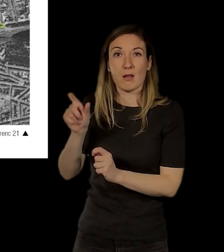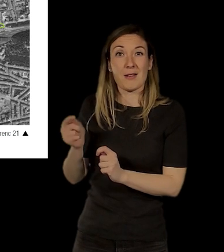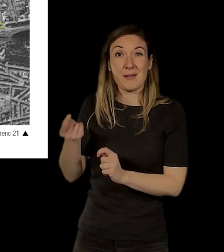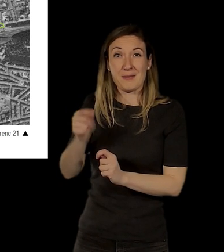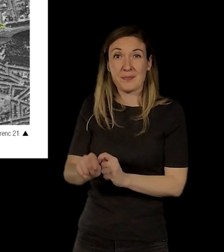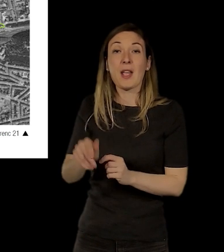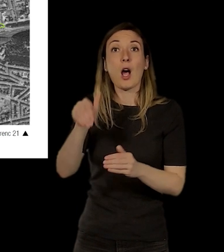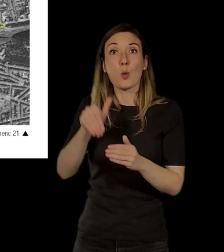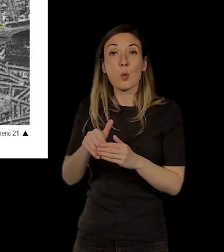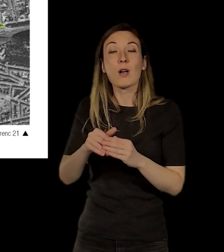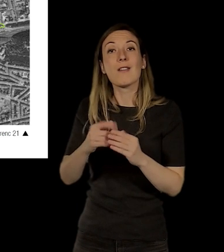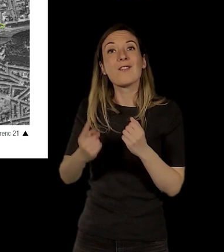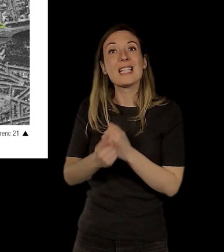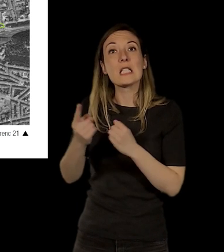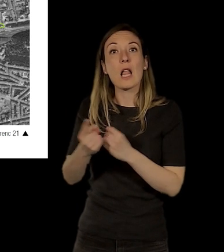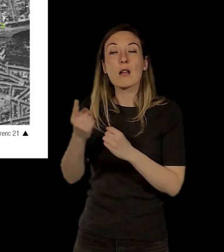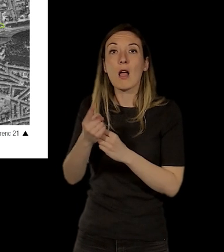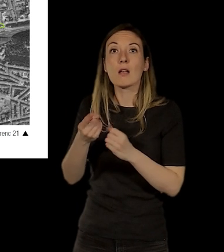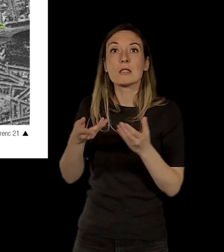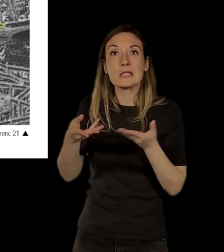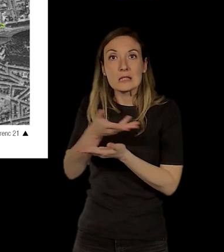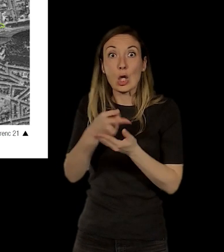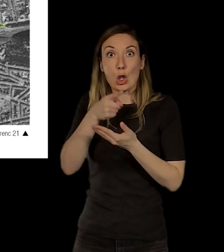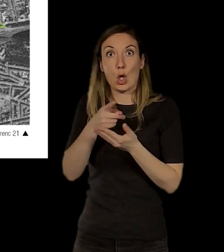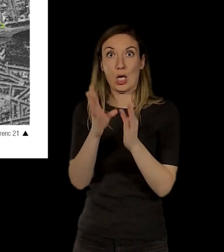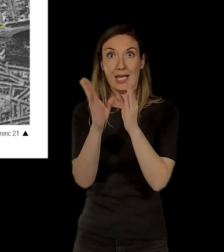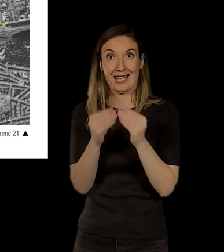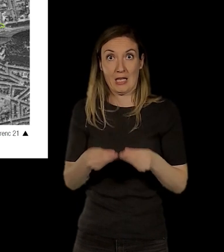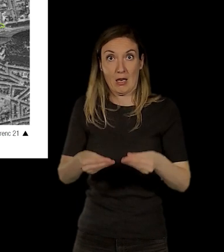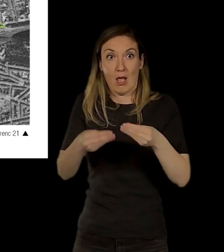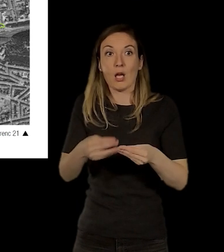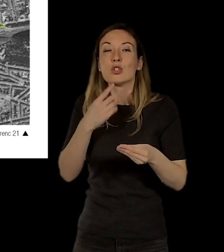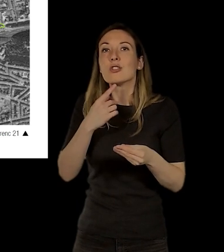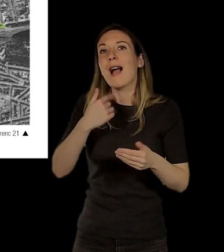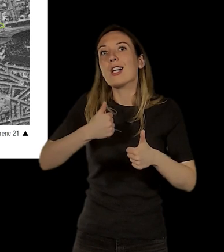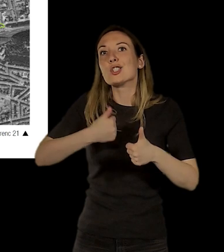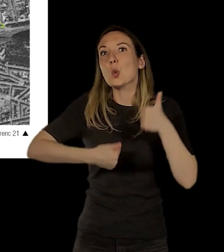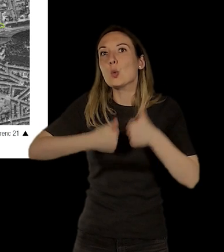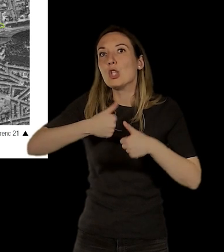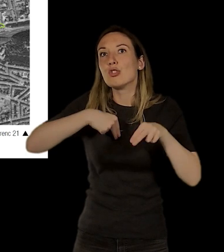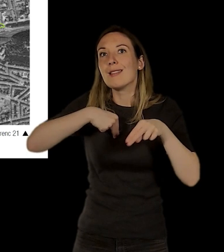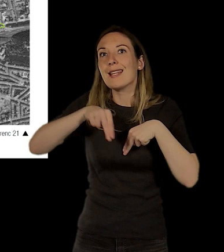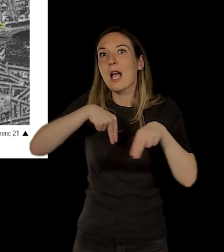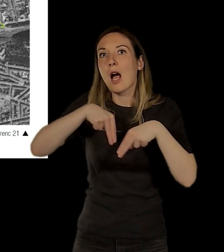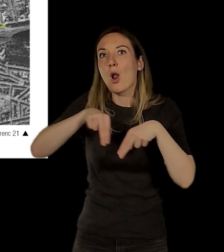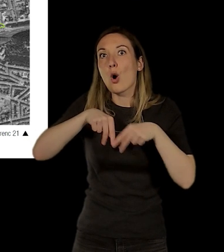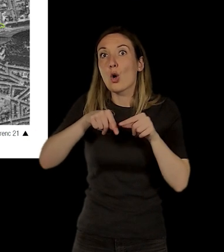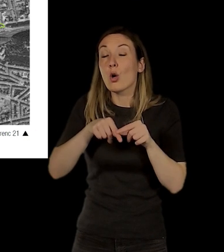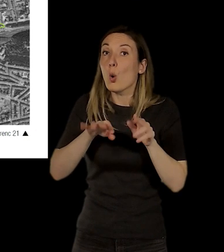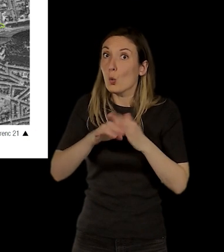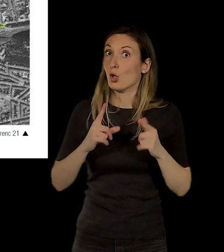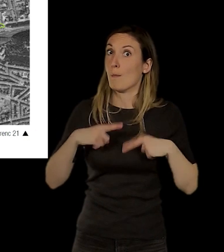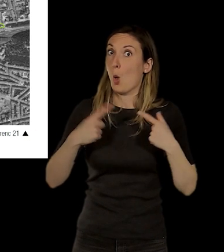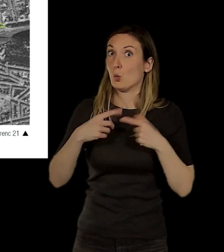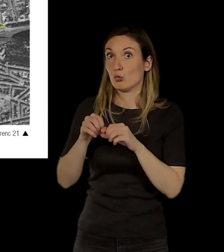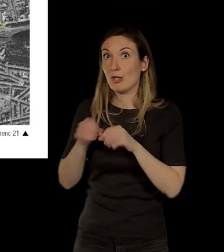vytvořil se systém soutěžních dialogů, který dneska aplikujeme na Rohan, což je víc městská akce, ale